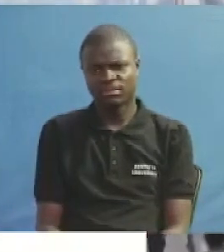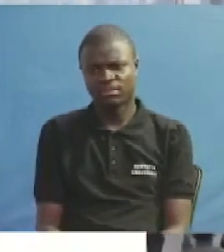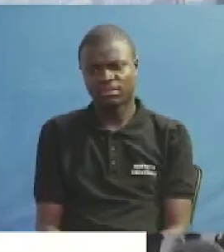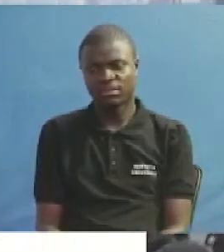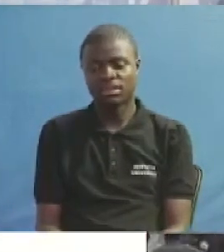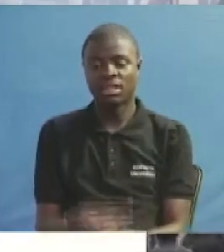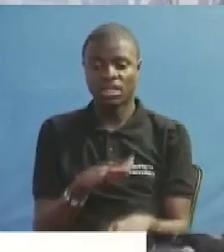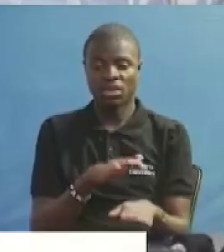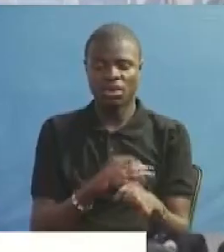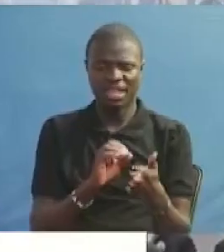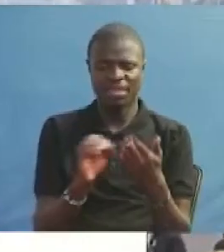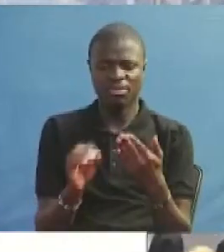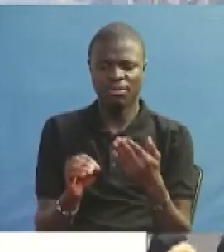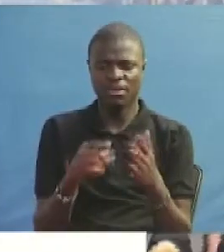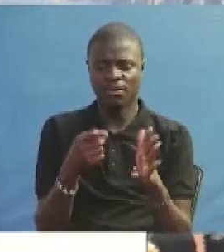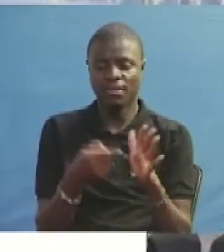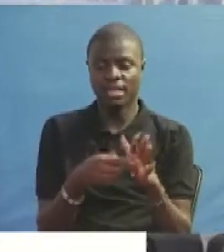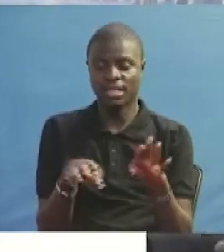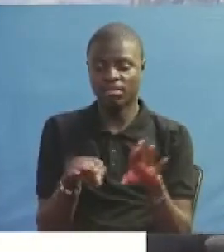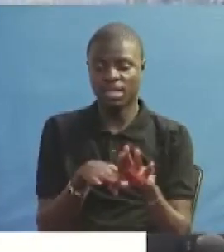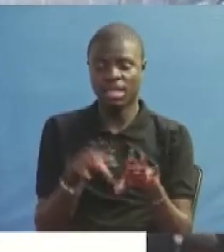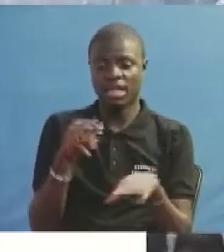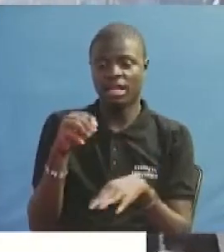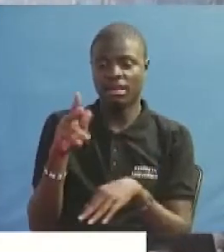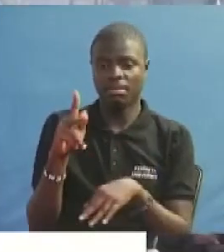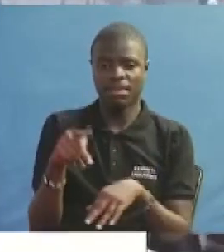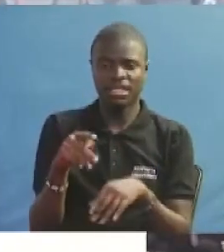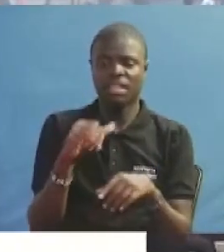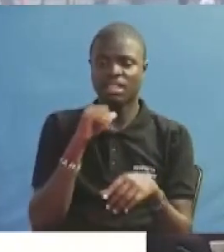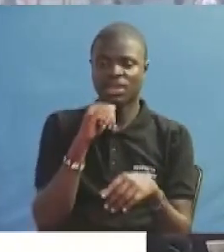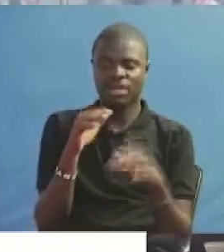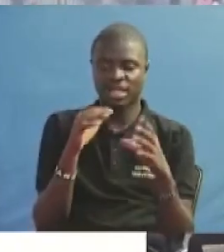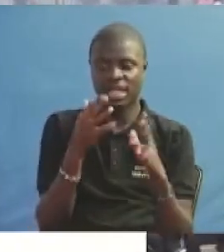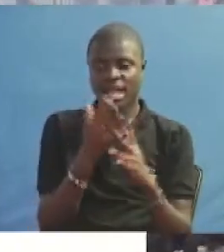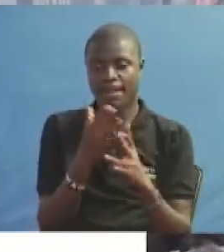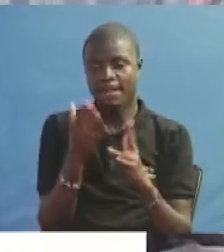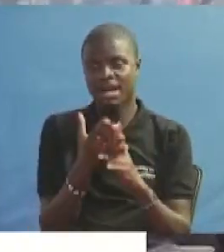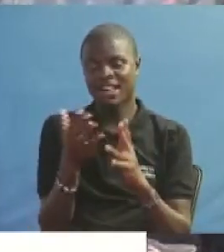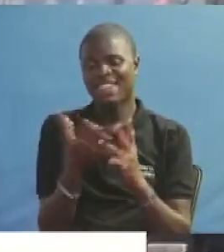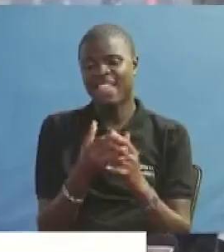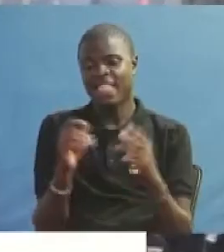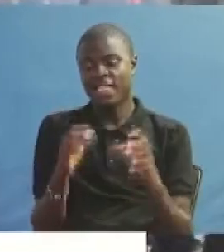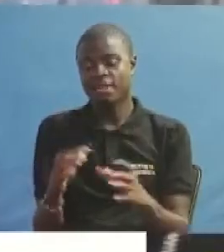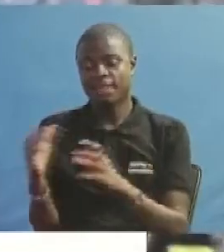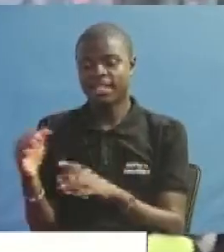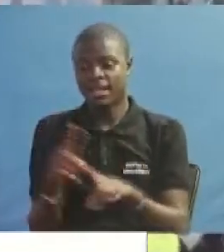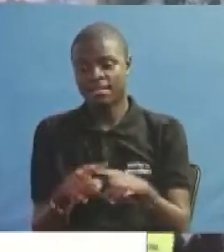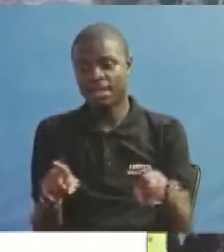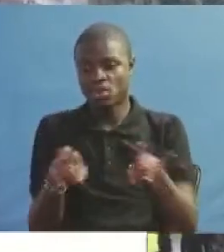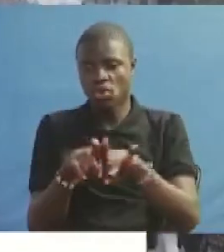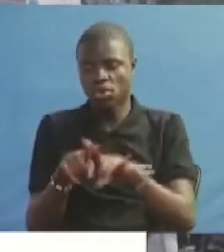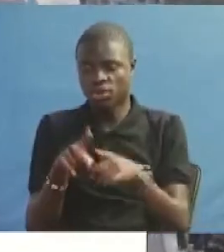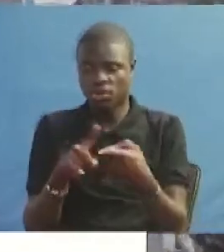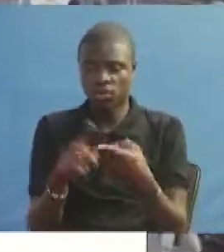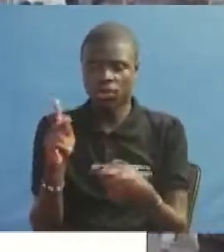Hoja ya kutibuliwa kwa wabunge imeanza kunawiri sio tu miongoni mwa vyama, bali pia Wakenya wanatishia kuwaondoa